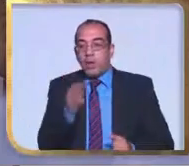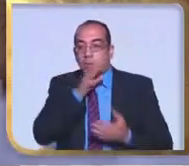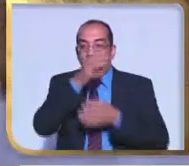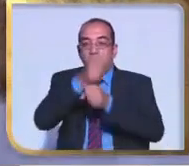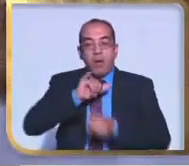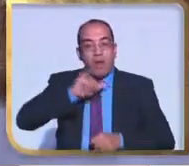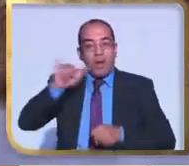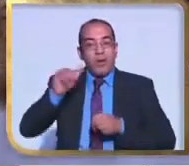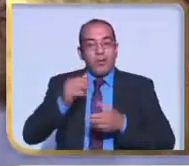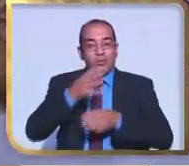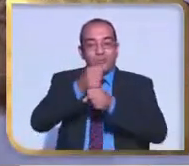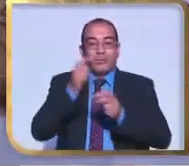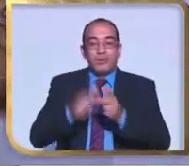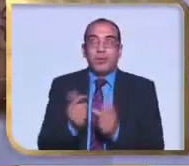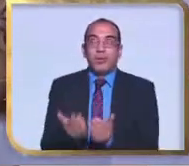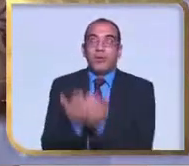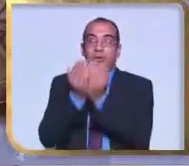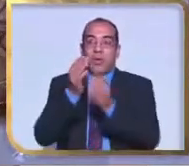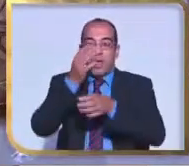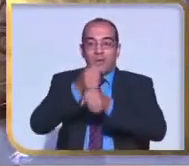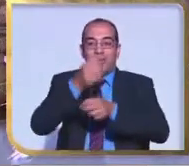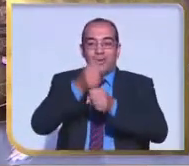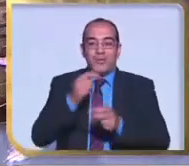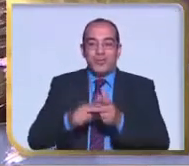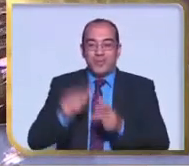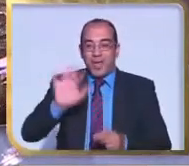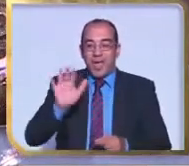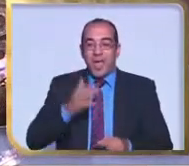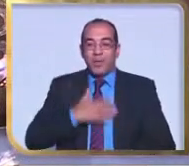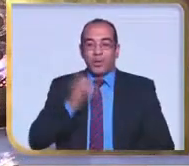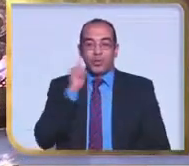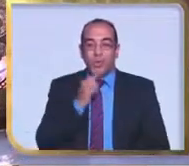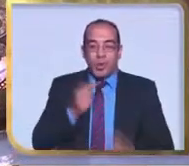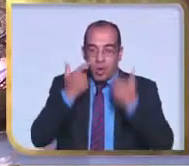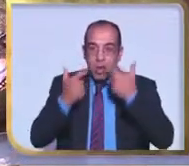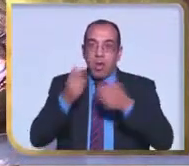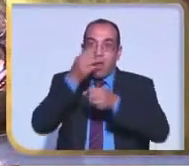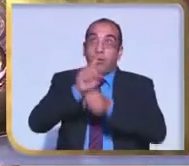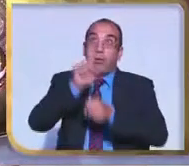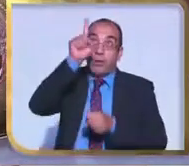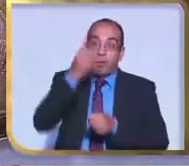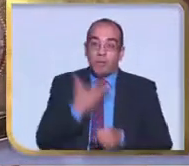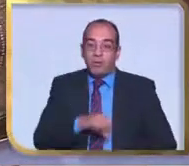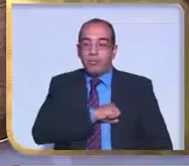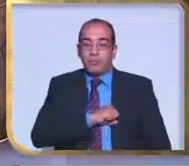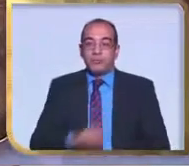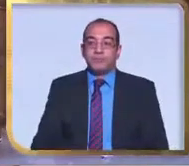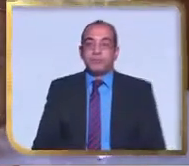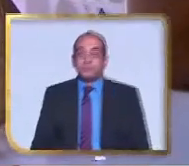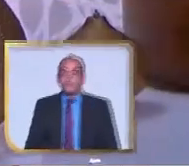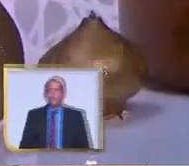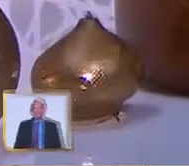كل وقت وحين. اللهم آمين. نستودعكم عناية الرحمن الرحيم.